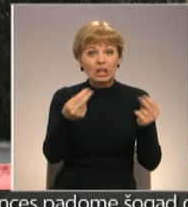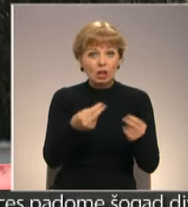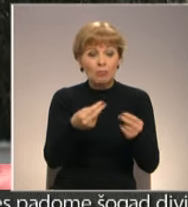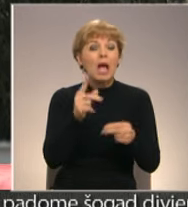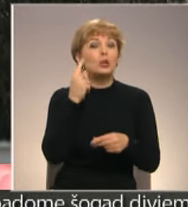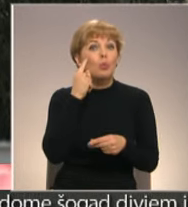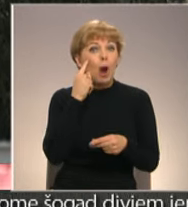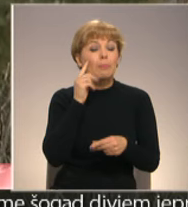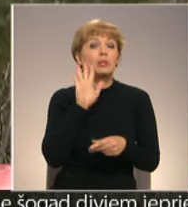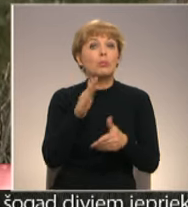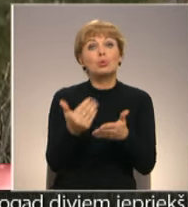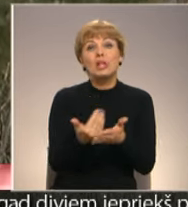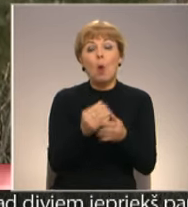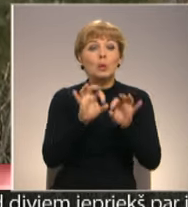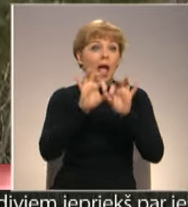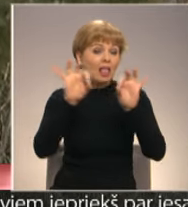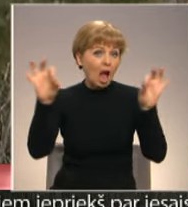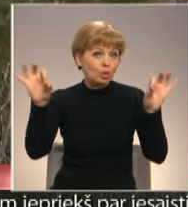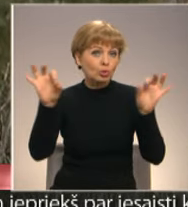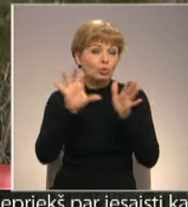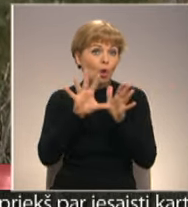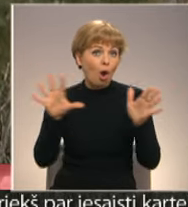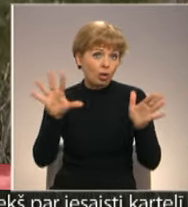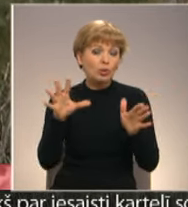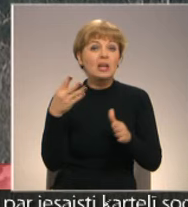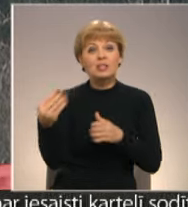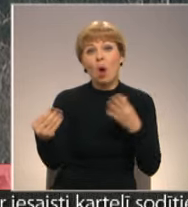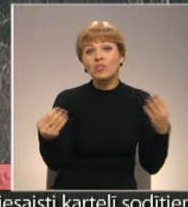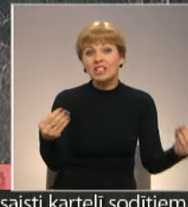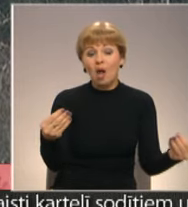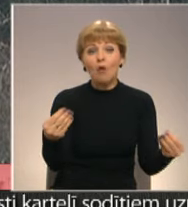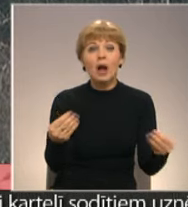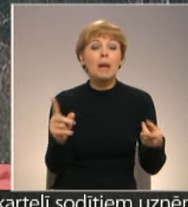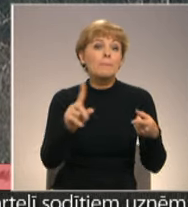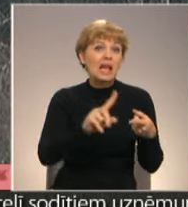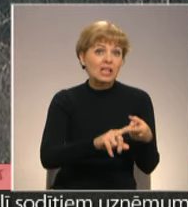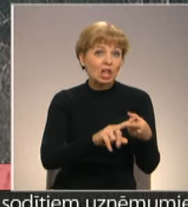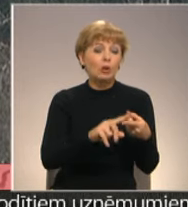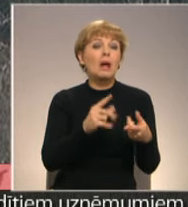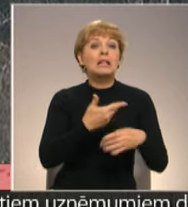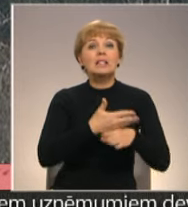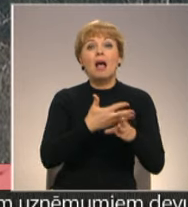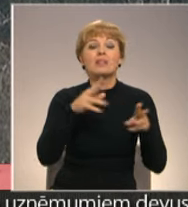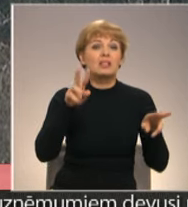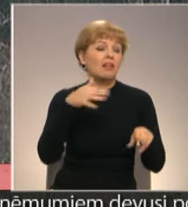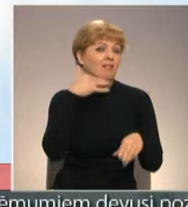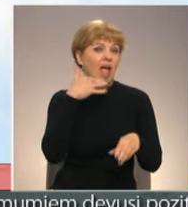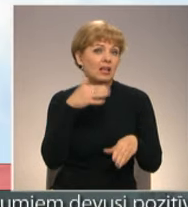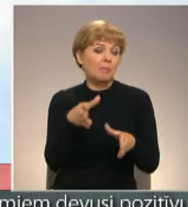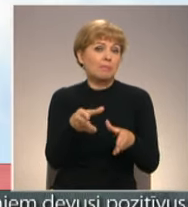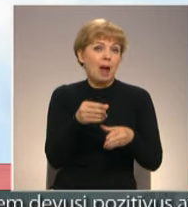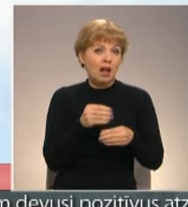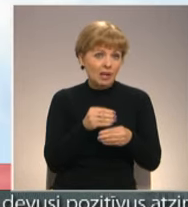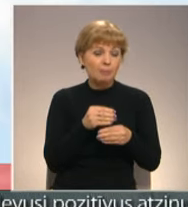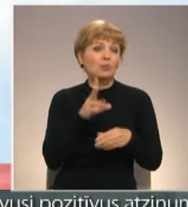domāt vien tad, kad būs jauna elektrolīnija ar katram savu pieslēgumu. Sadales tīkls to pārņemt atsakās, jo esot novecojusi, bet